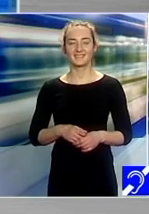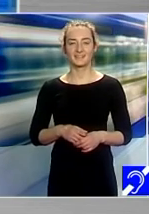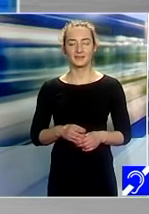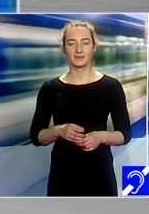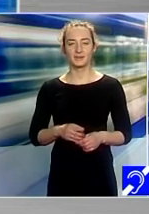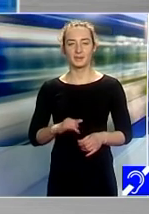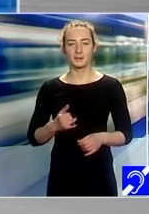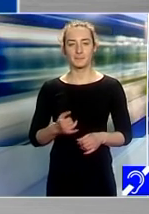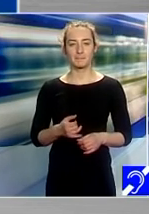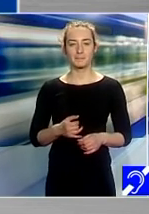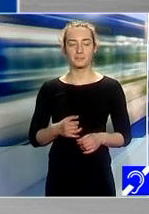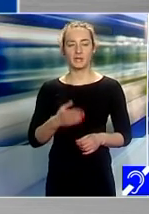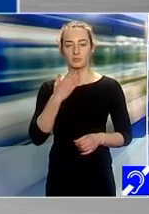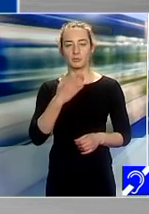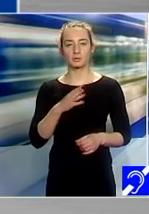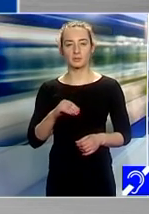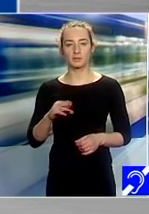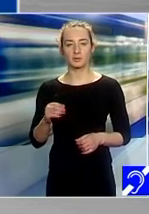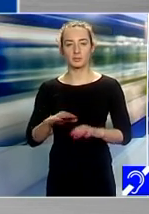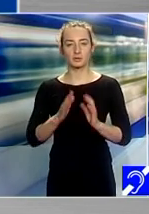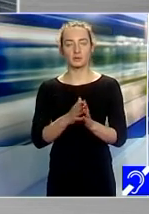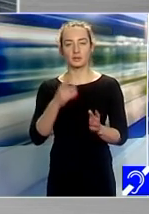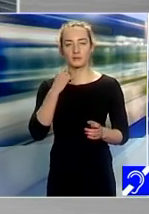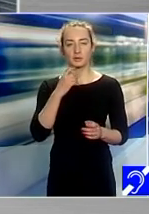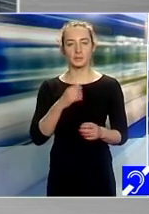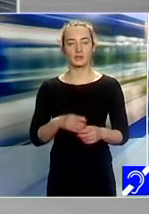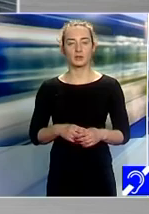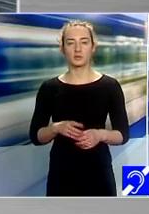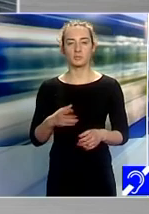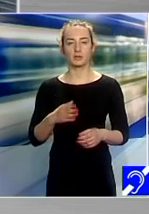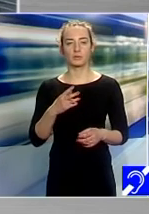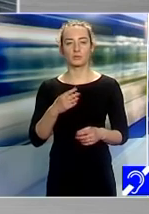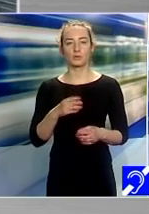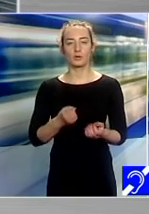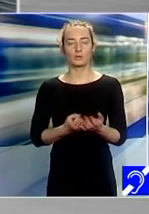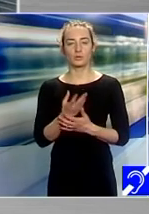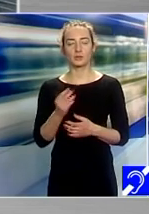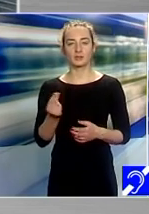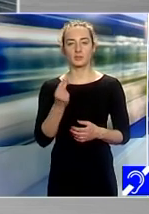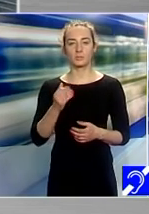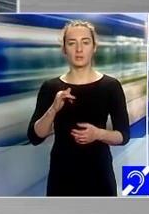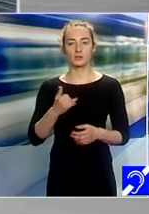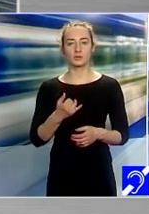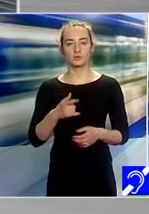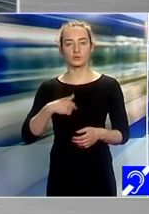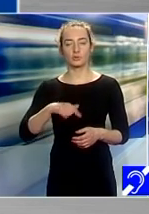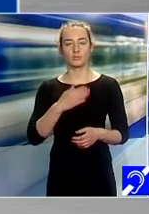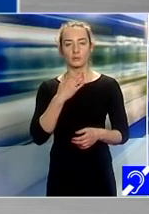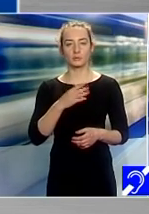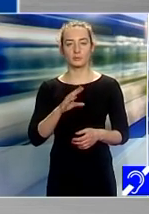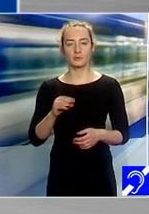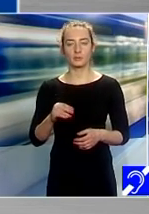Vă mulțumesc foarte mult pentru toate informațiile și pentru aceste vești bune. Mai mulțumim ales. Și noi. Și noi vă mulțumim foarte